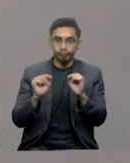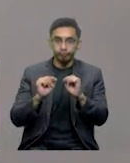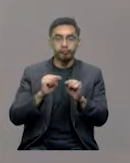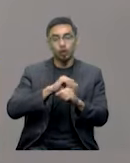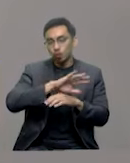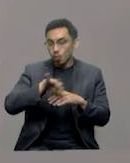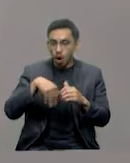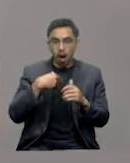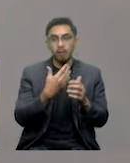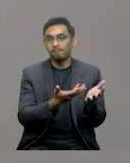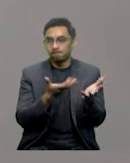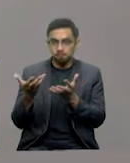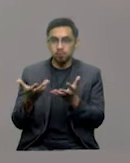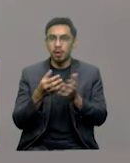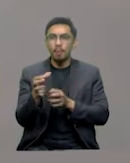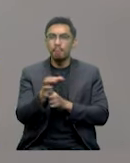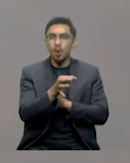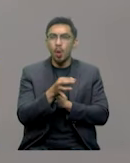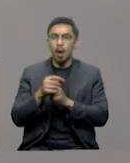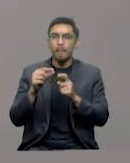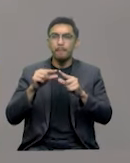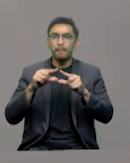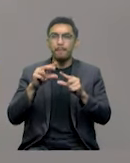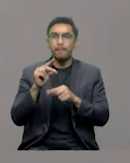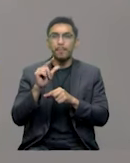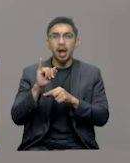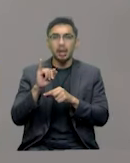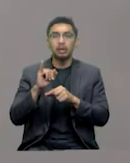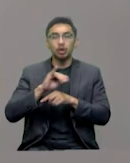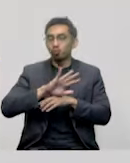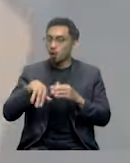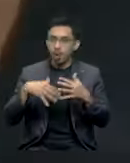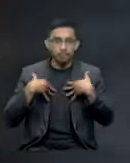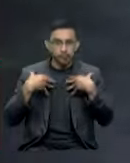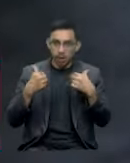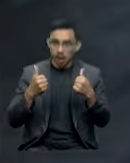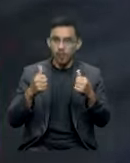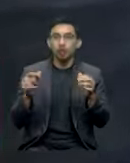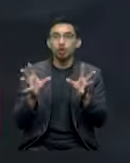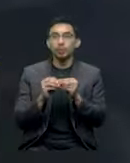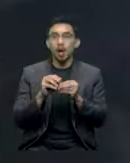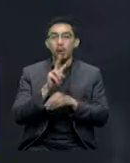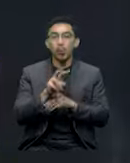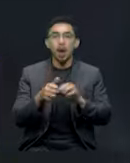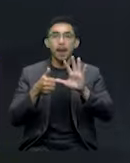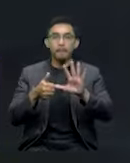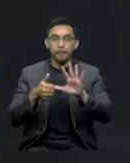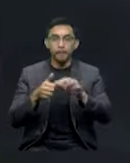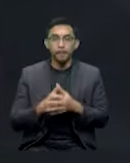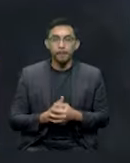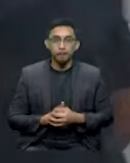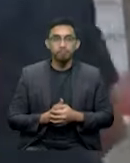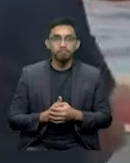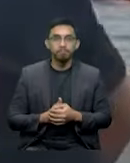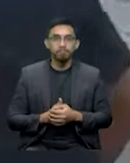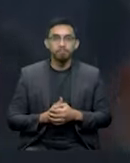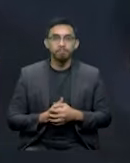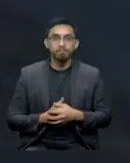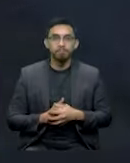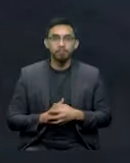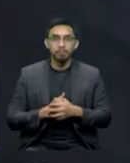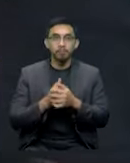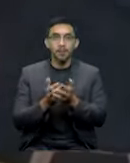melakukan evakuasi dan menyelamatkan semua penumpang yang berjumlah 26 orang. Dari manifest diketahui kapal mengangkut